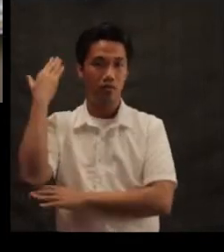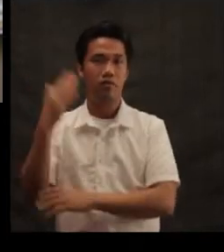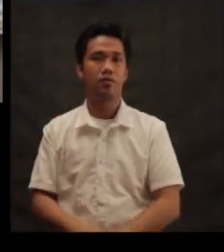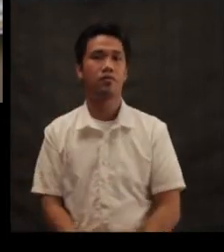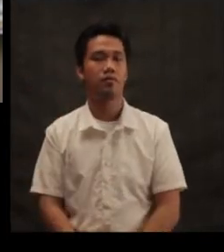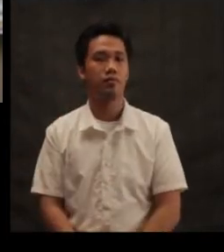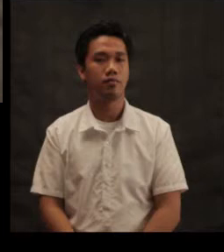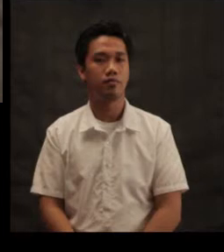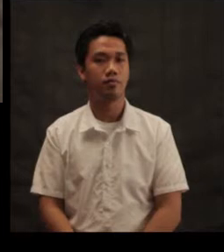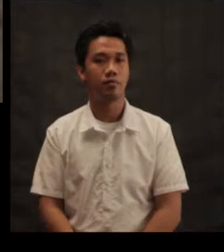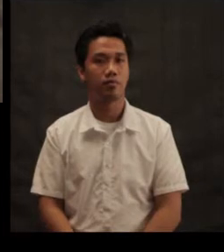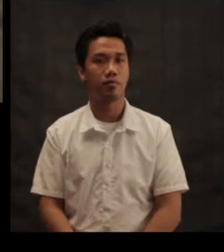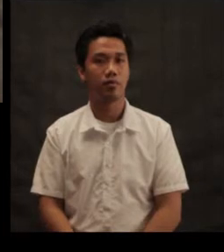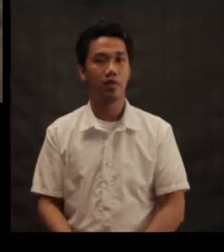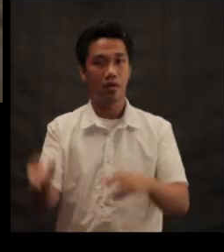magrehistro.